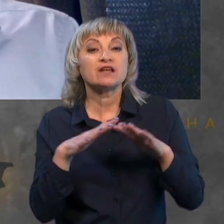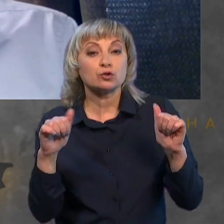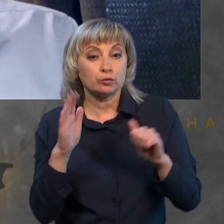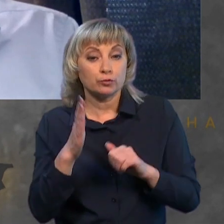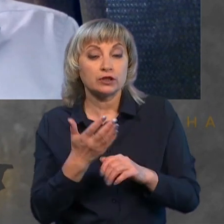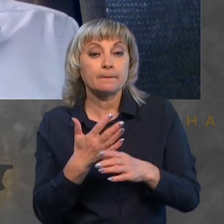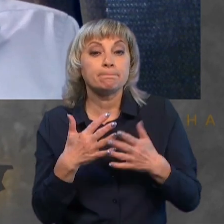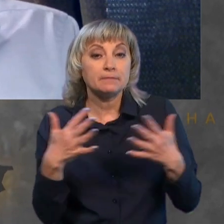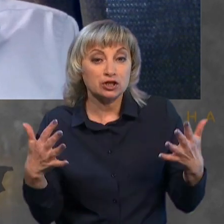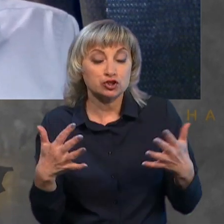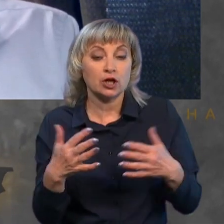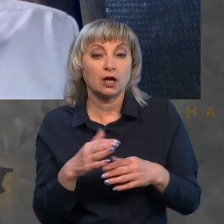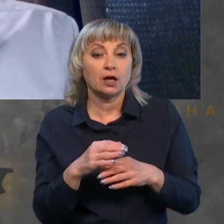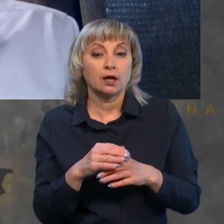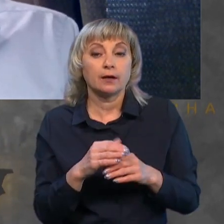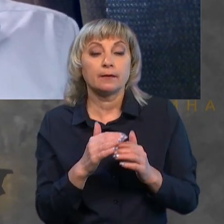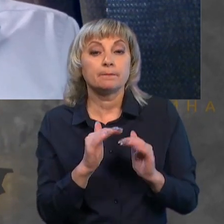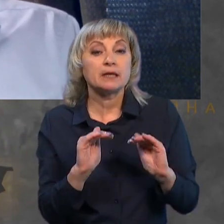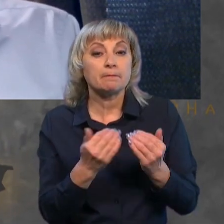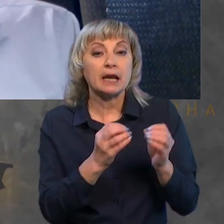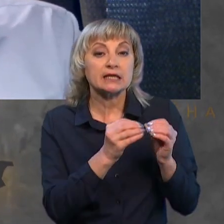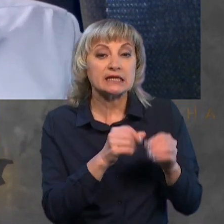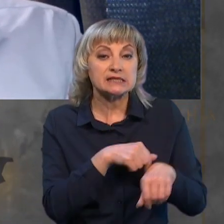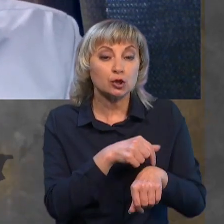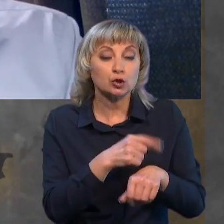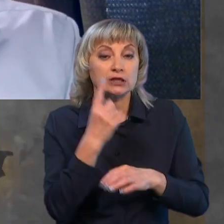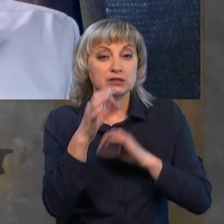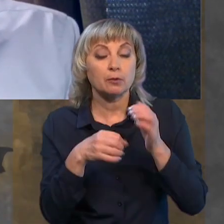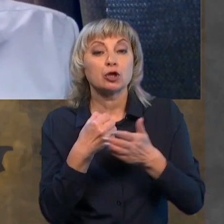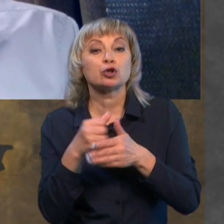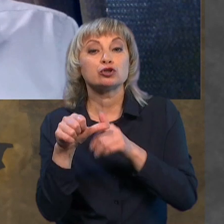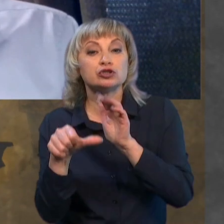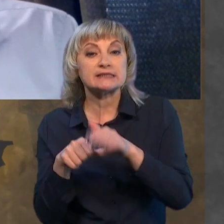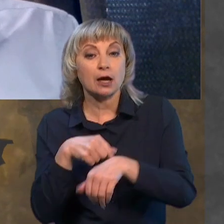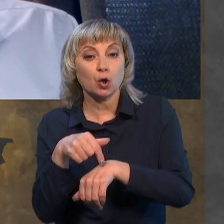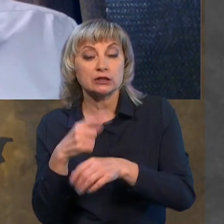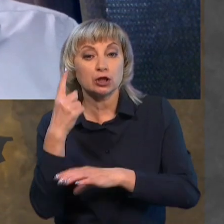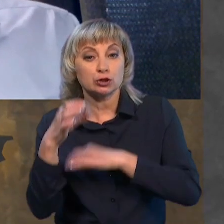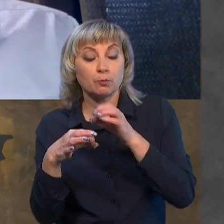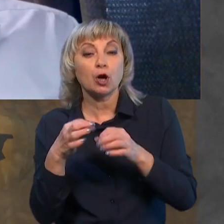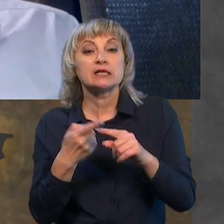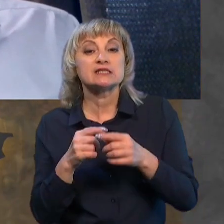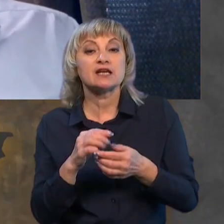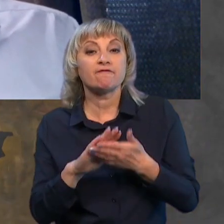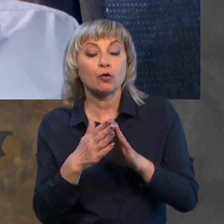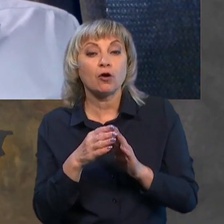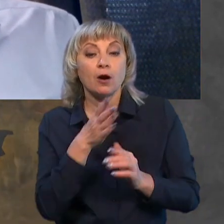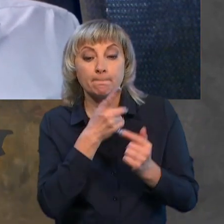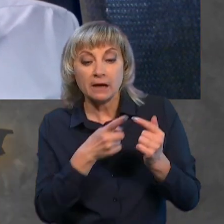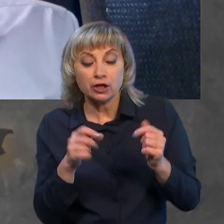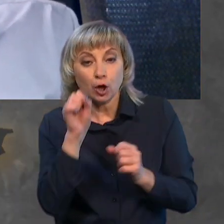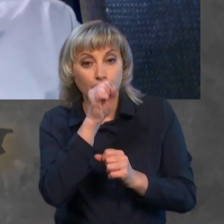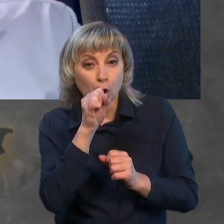можуть зростати там от, ну, мінімально 10 годин на добу і там до 16 годин на добу. Тобто це в умовах періоду морозів, тобто там,